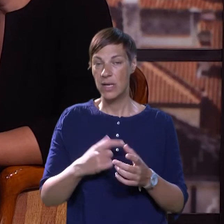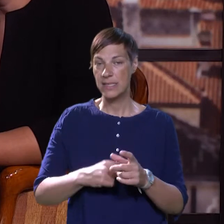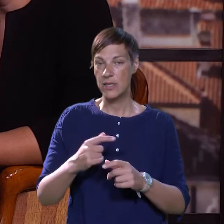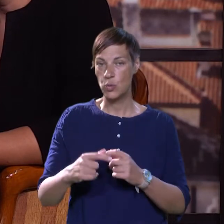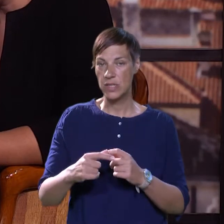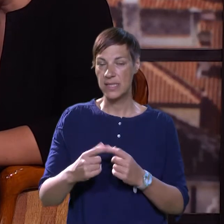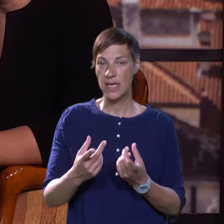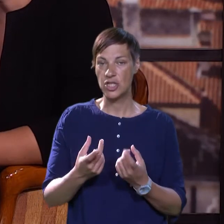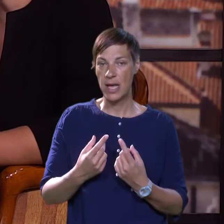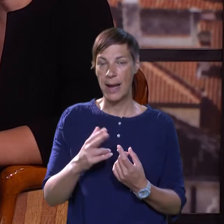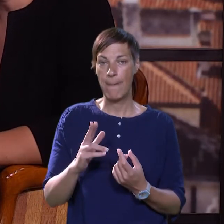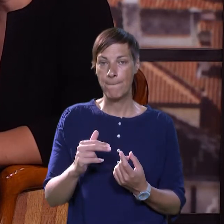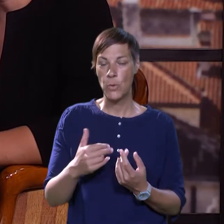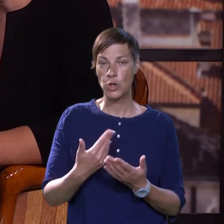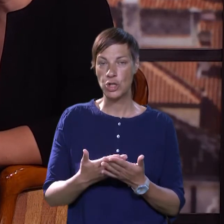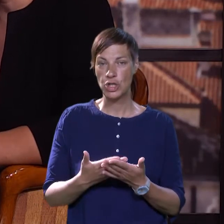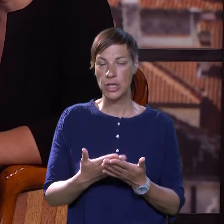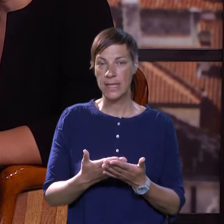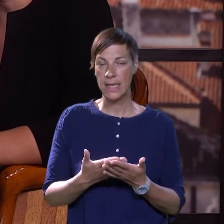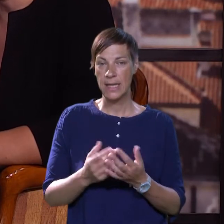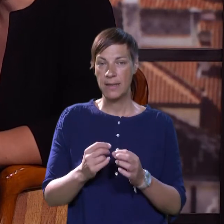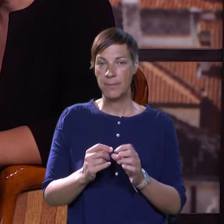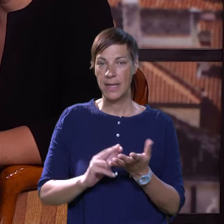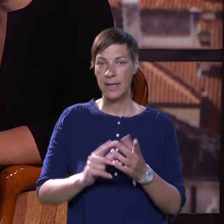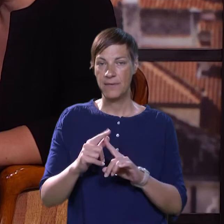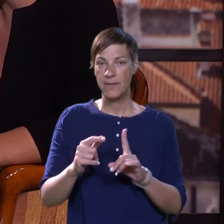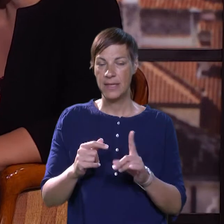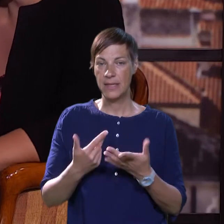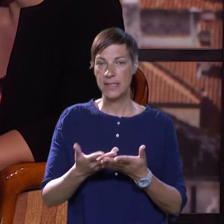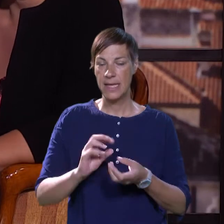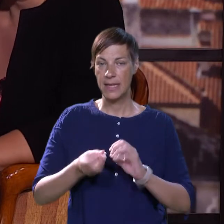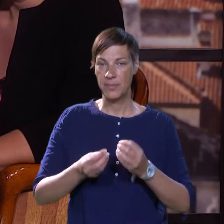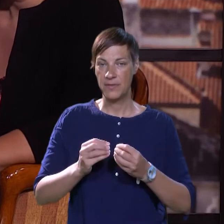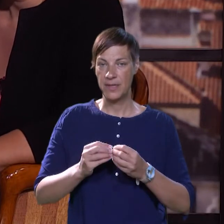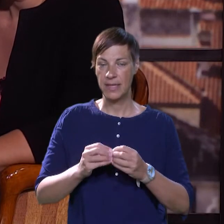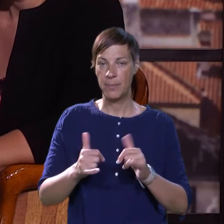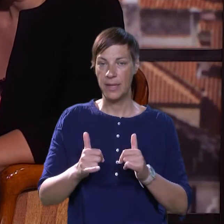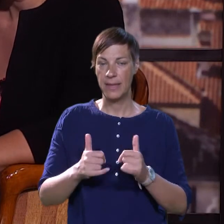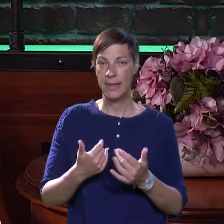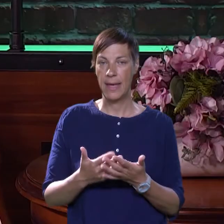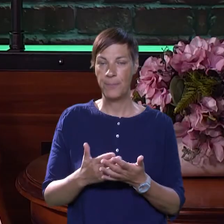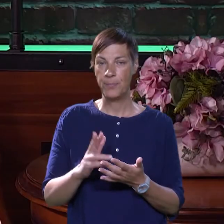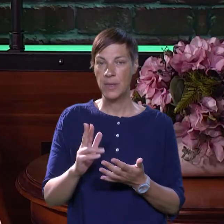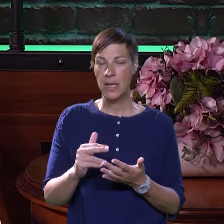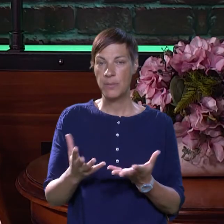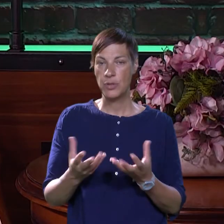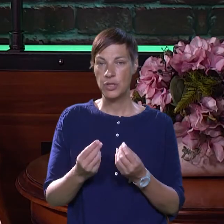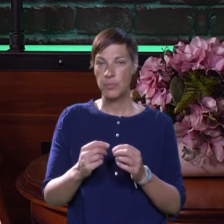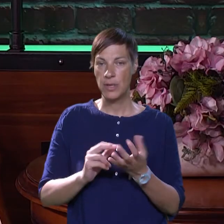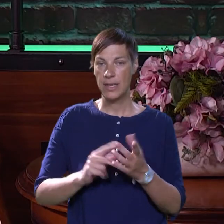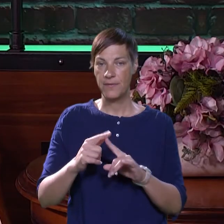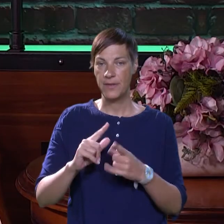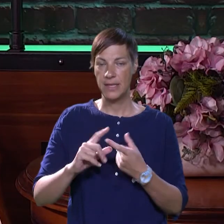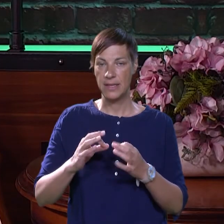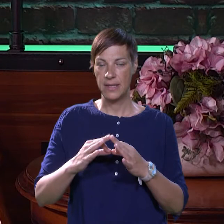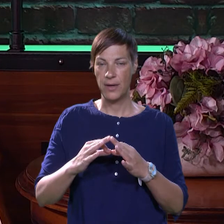staž, ali postoji i tu neki benefiti sa nekim određenim tvrtkama. Da, postoje u stvari jako puno